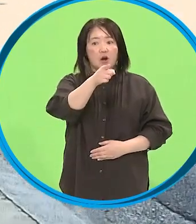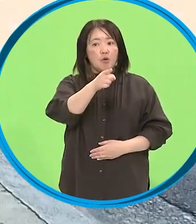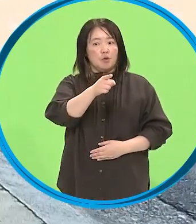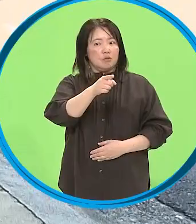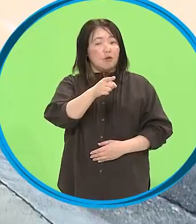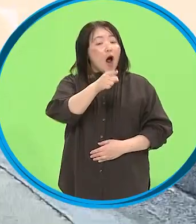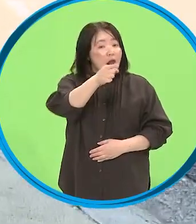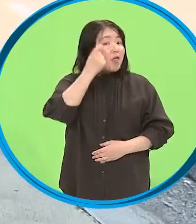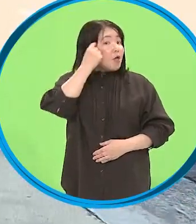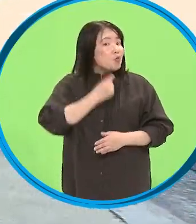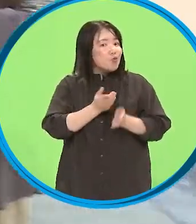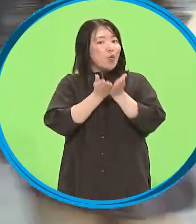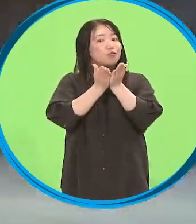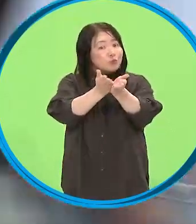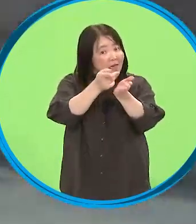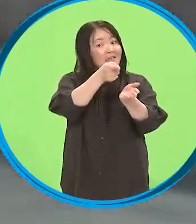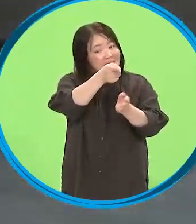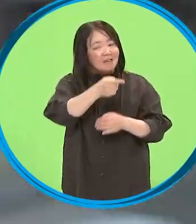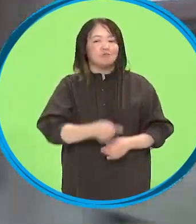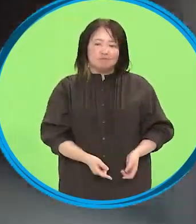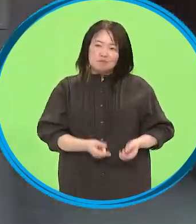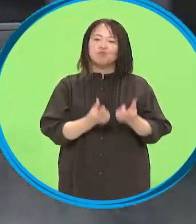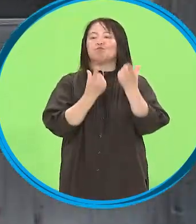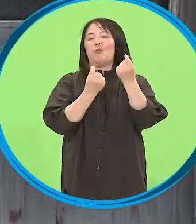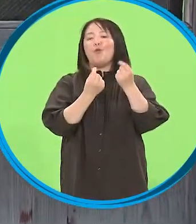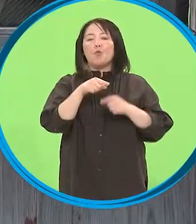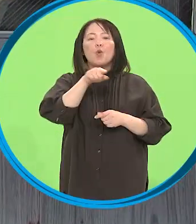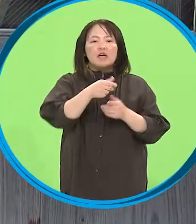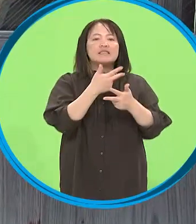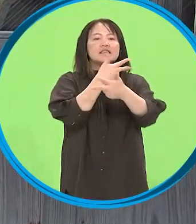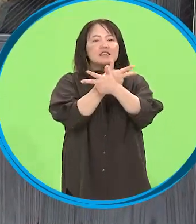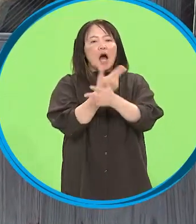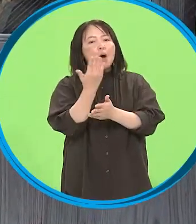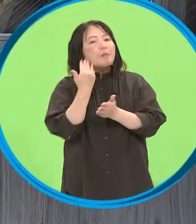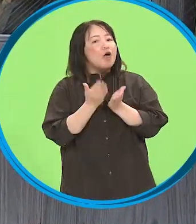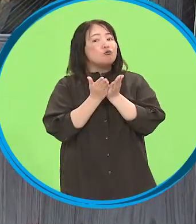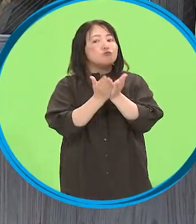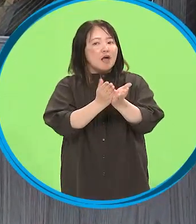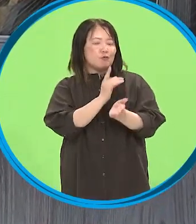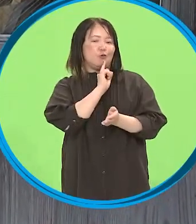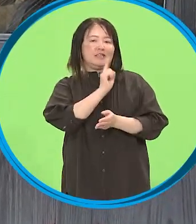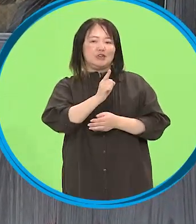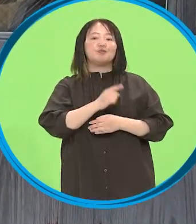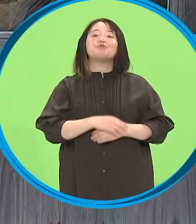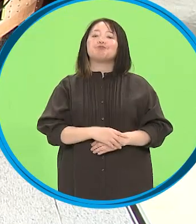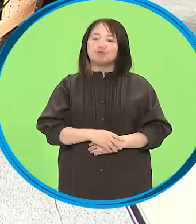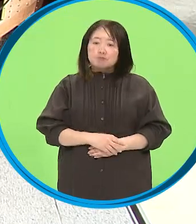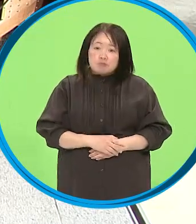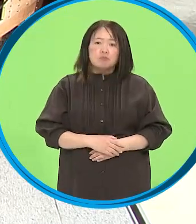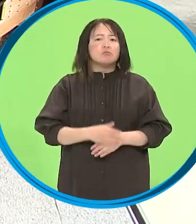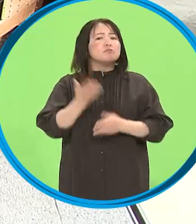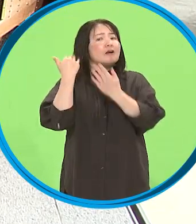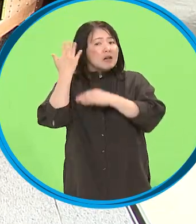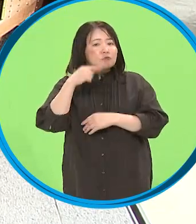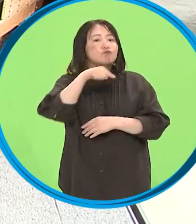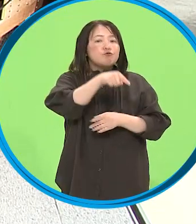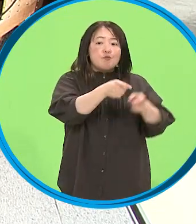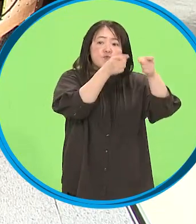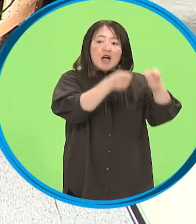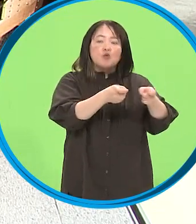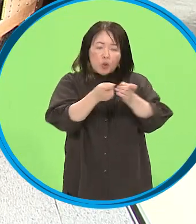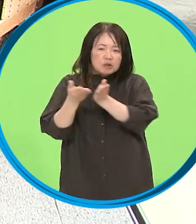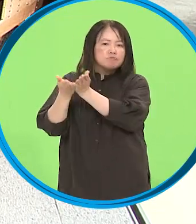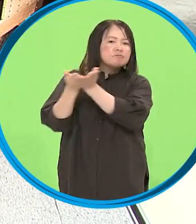お、It's wonderful。 もしかしてあれは江戸時代の船？ そうです、これが北前船といって、かつてこの港にたく